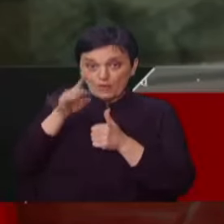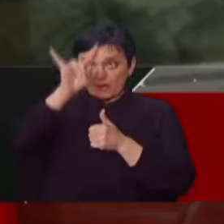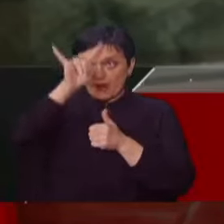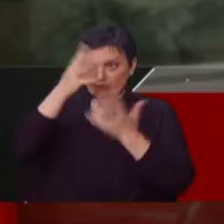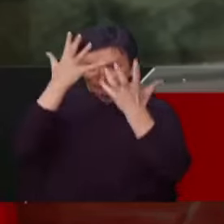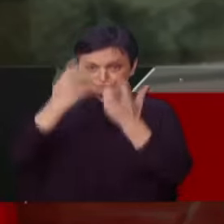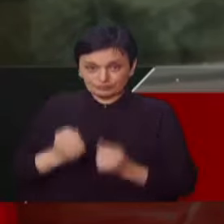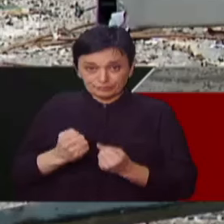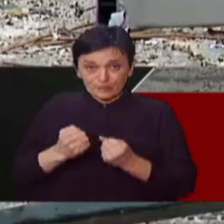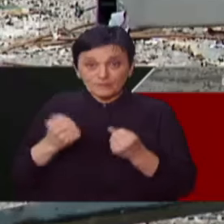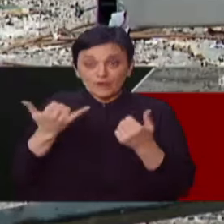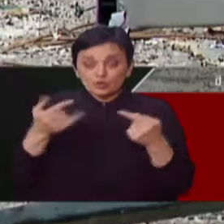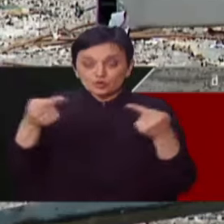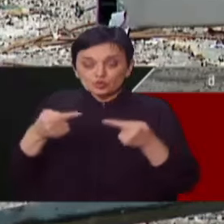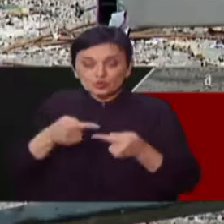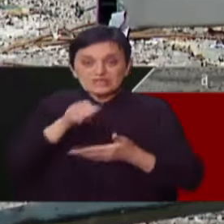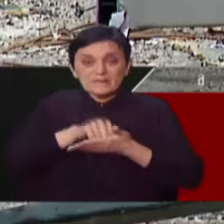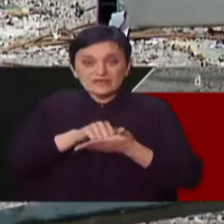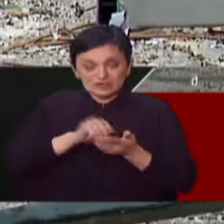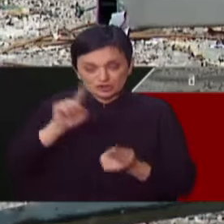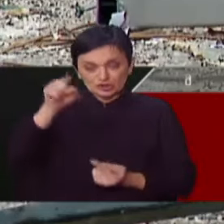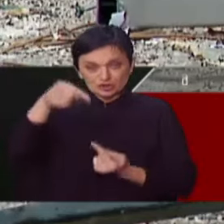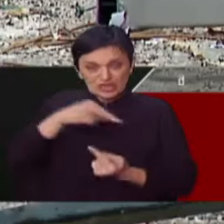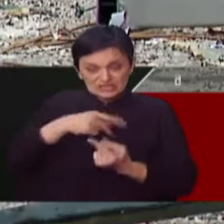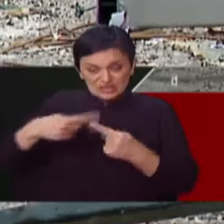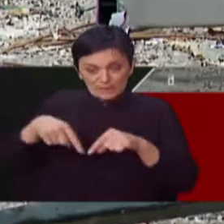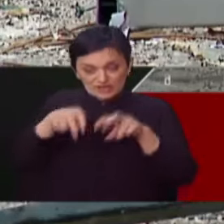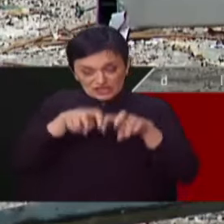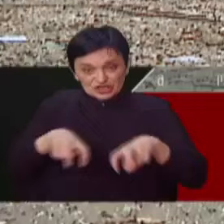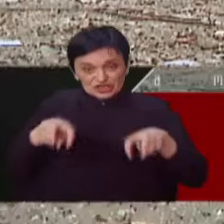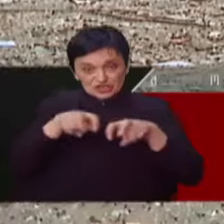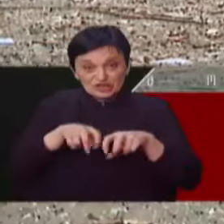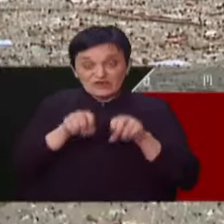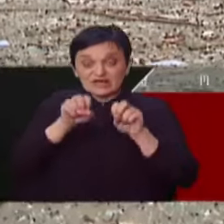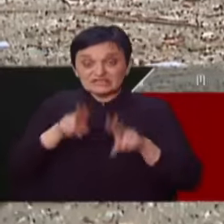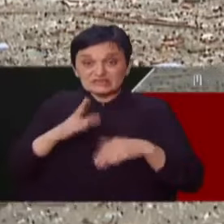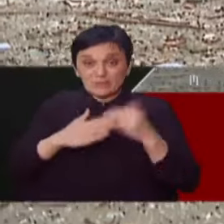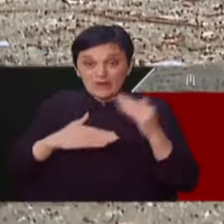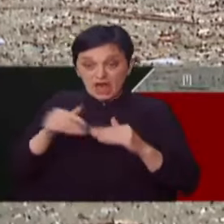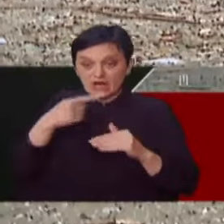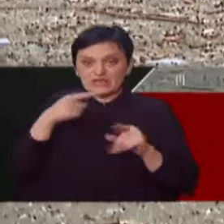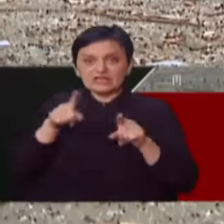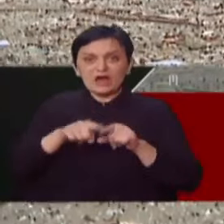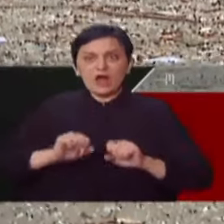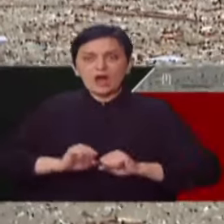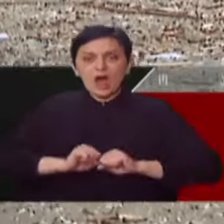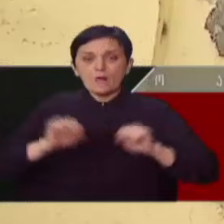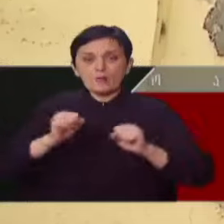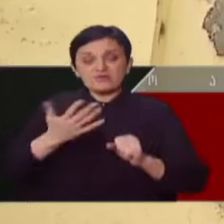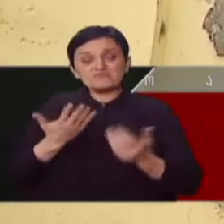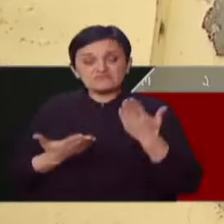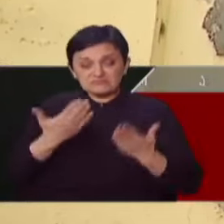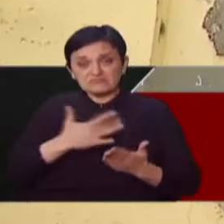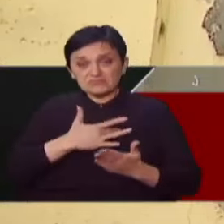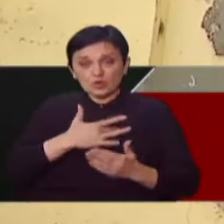chaimtskhra. Mokhtari zust mizes amdromde shesabamisi samsakhurebi iklven, tumtsa specialistebis tkmint aseti didi apetkeba maghali